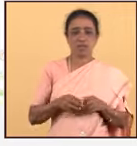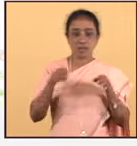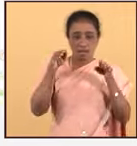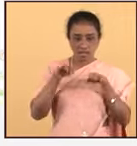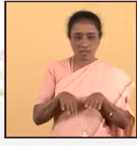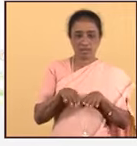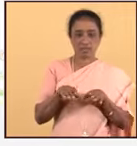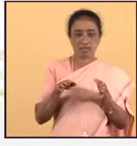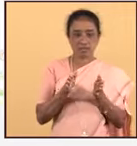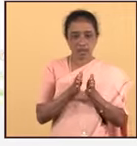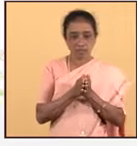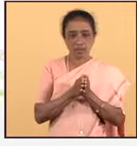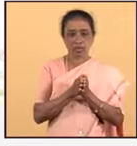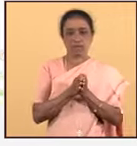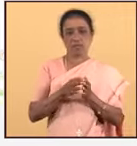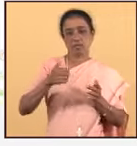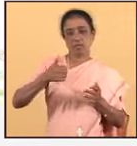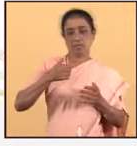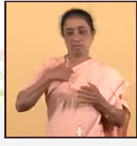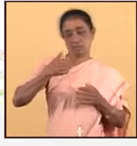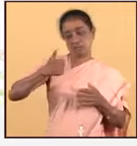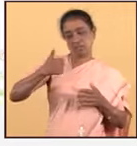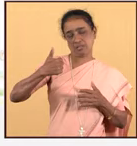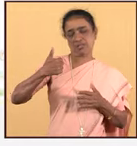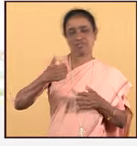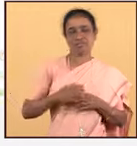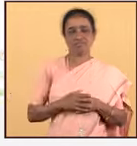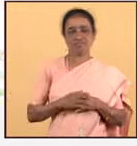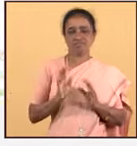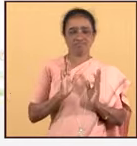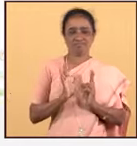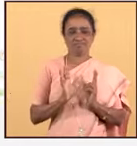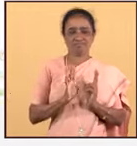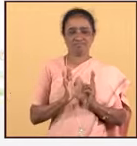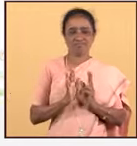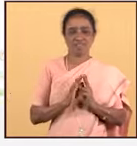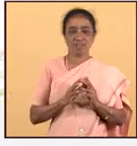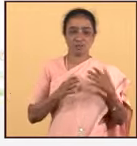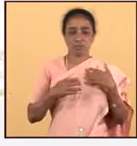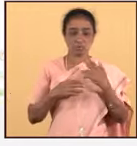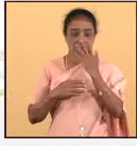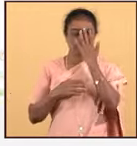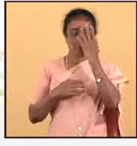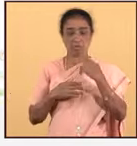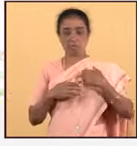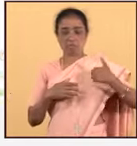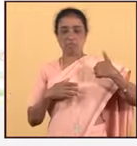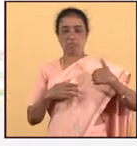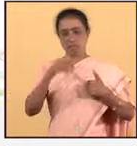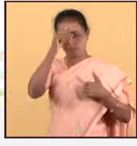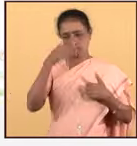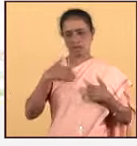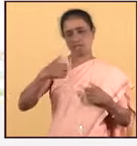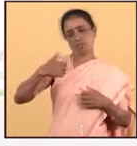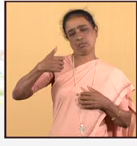உறுப்பினர்கள் அதே சமயத்தை, அதாவது சமயத்துக்குள்ளேயே டாமினேட் பண்ணுவான். அப்போ சில சமயங்களில் பார்த்தோம் அப்படின்னா